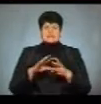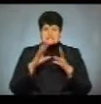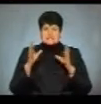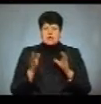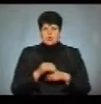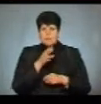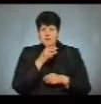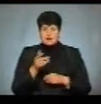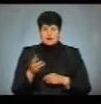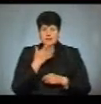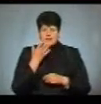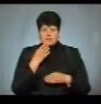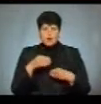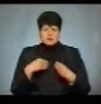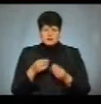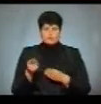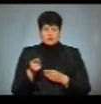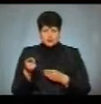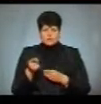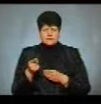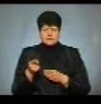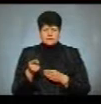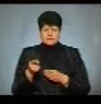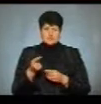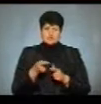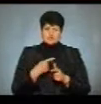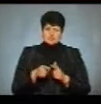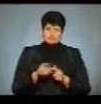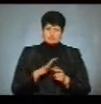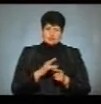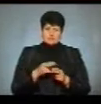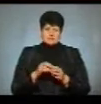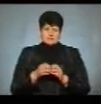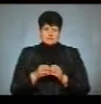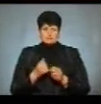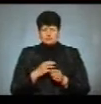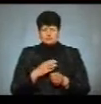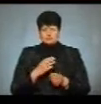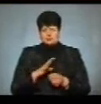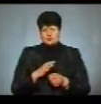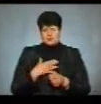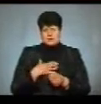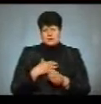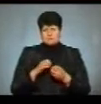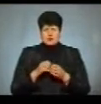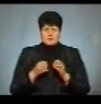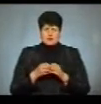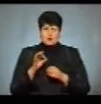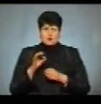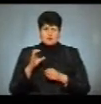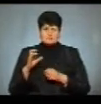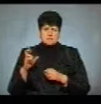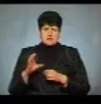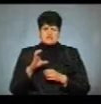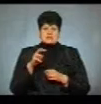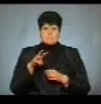період теплопостачання у Тернополі чи обійшлося без певних збоїв? Були у нас деякі проблеми з деяким ОСББ.